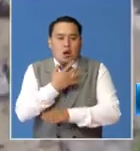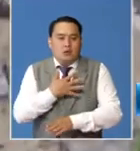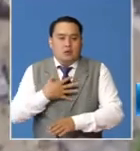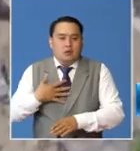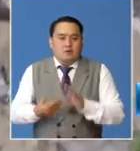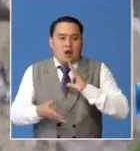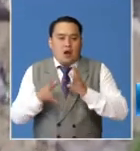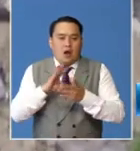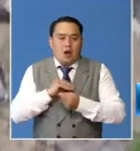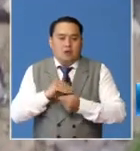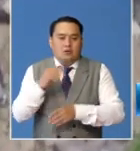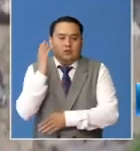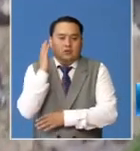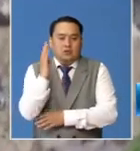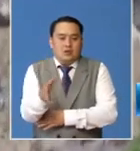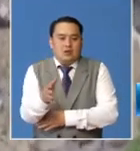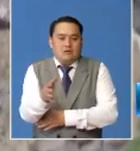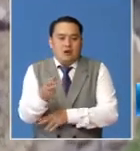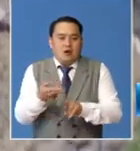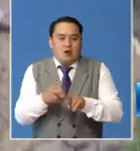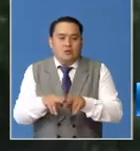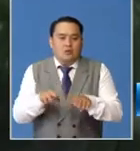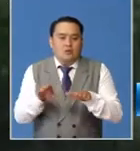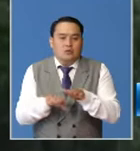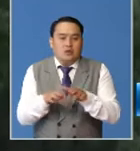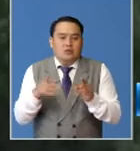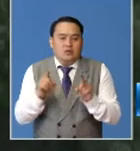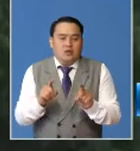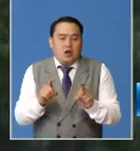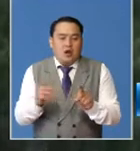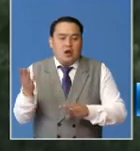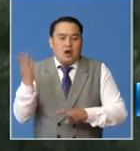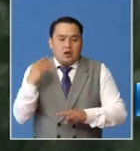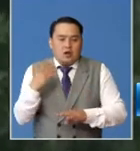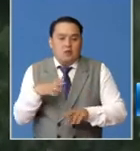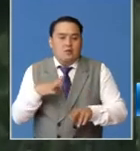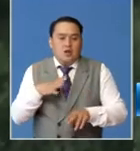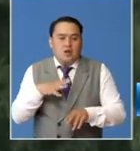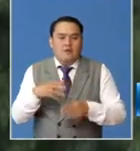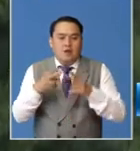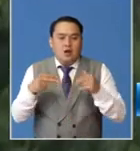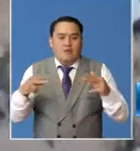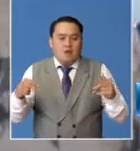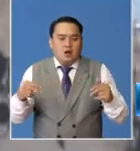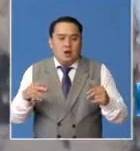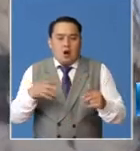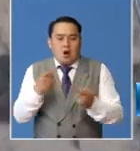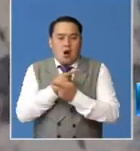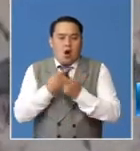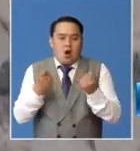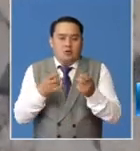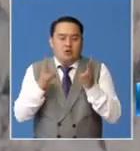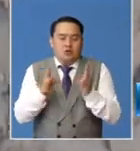полученных в результате падения дерева на автомобиль, в котором они находились. Напомним, ранее в Алабаме, Флориде и Миссисипи объявили